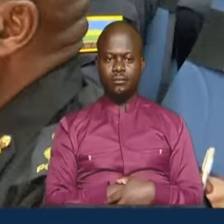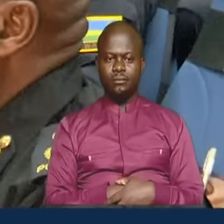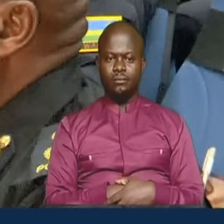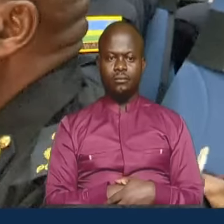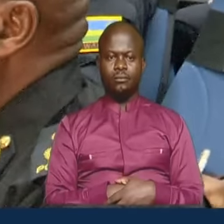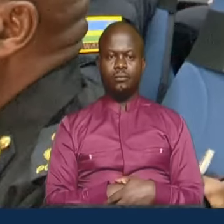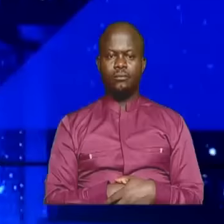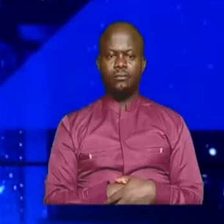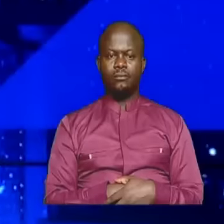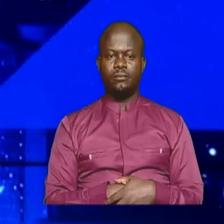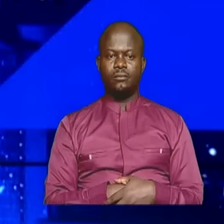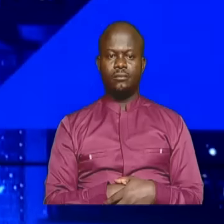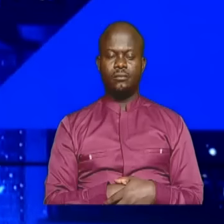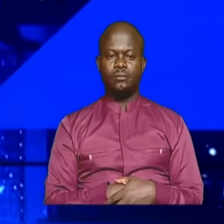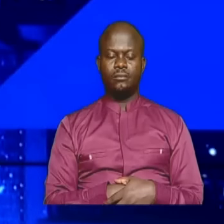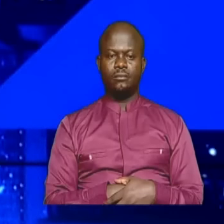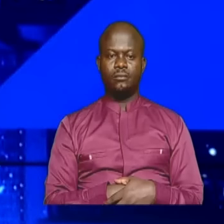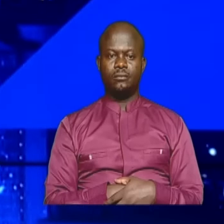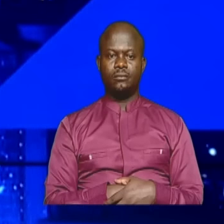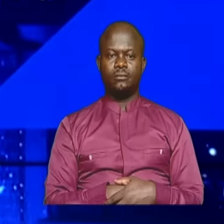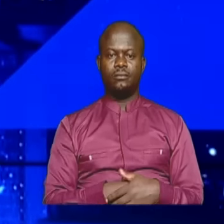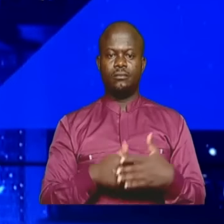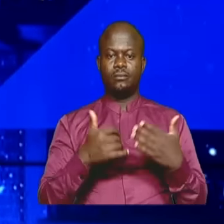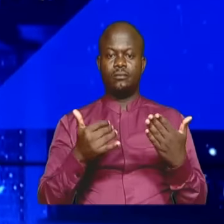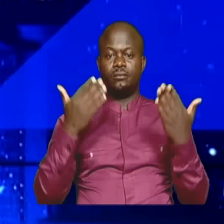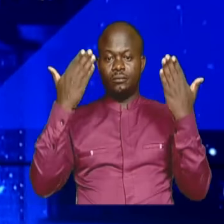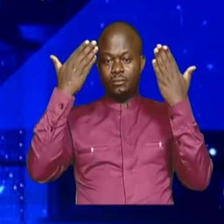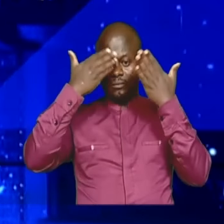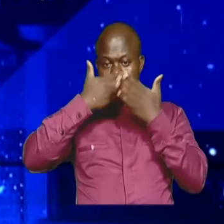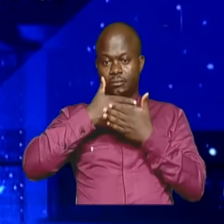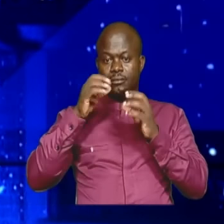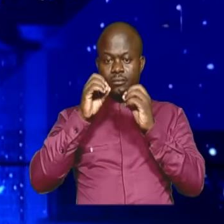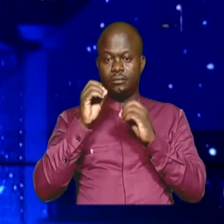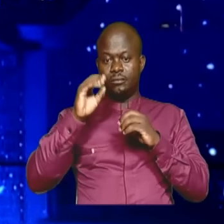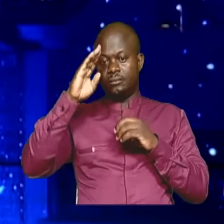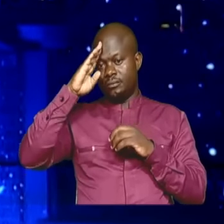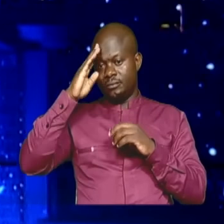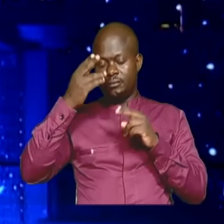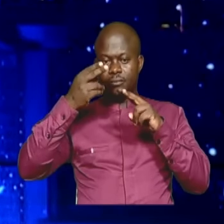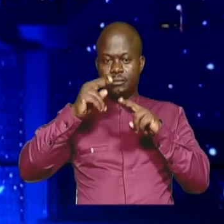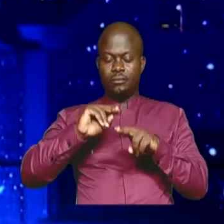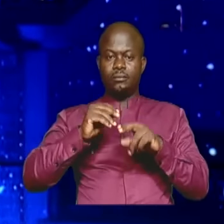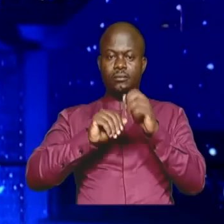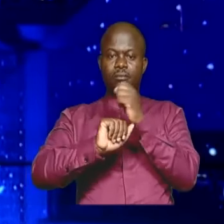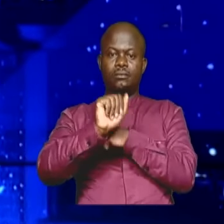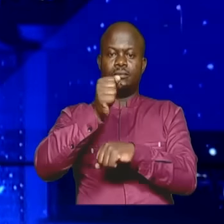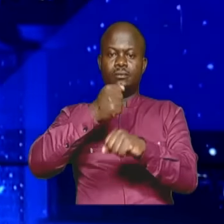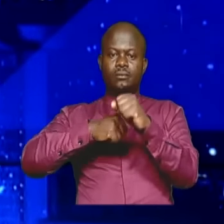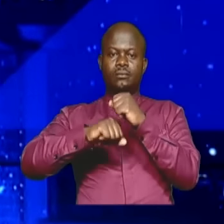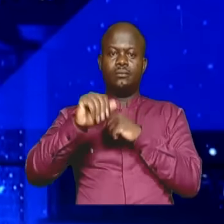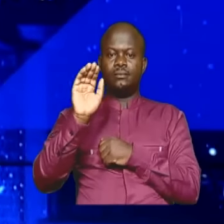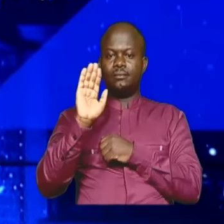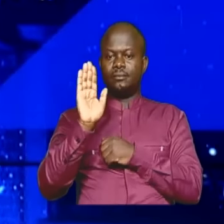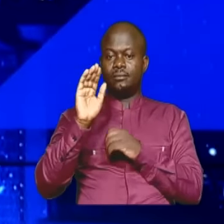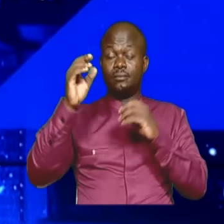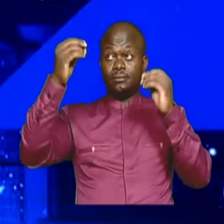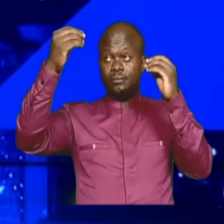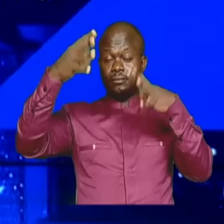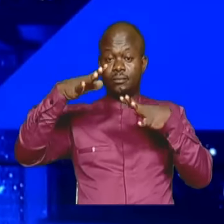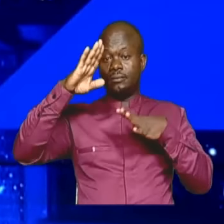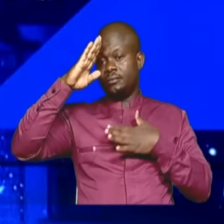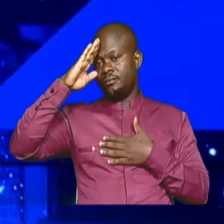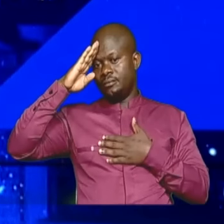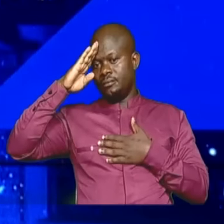Kigali. Kuri uyu mugoroba ku cyicaro cya polisi hakaba hari kubera n'igikorwa cyo gusezera ku mugaragaro